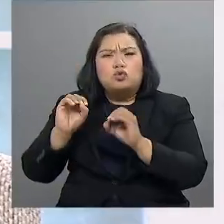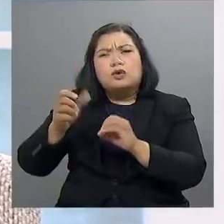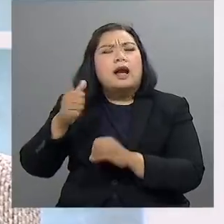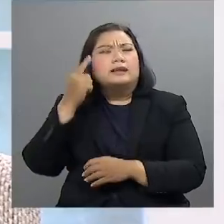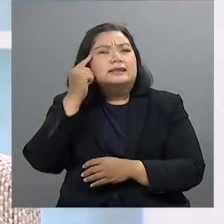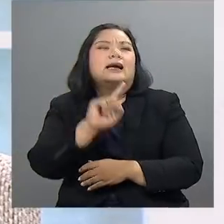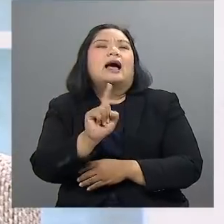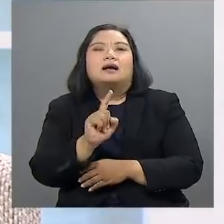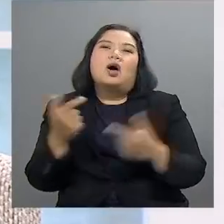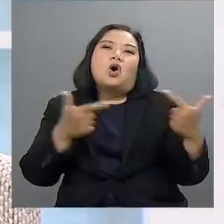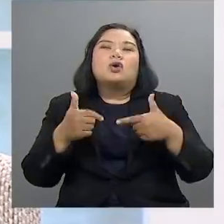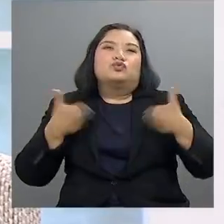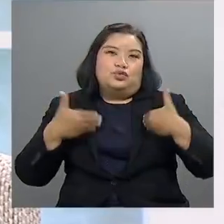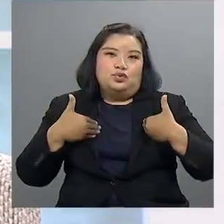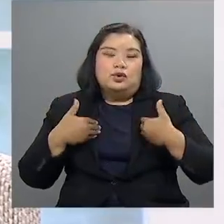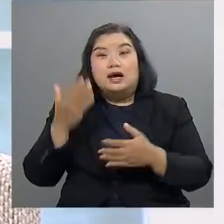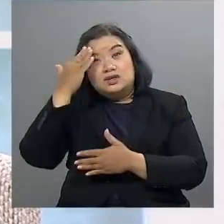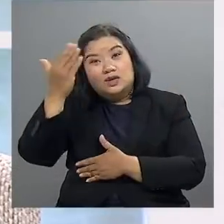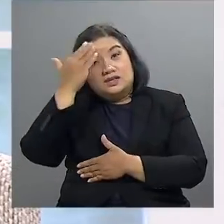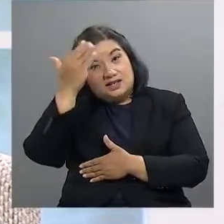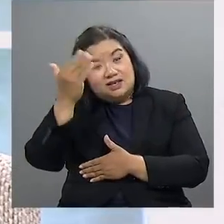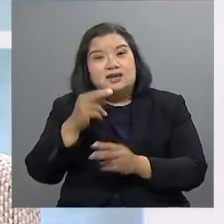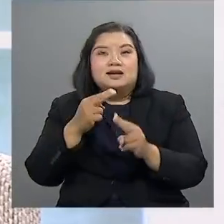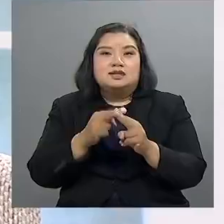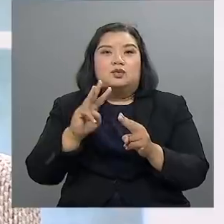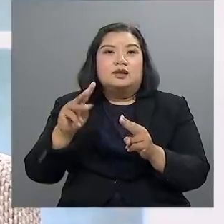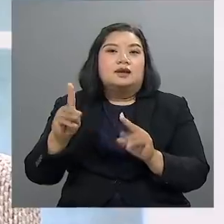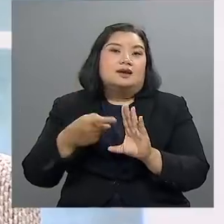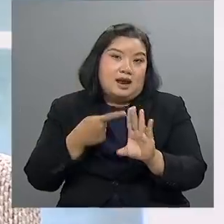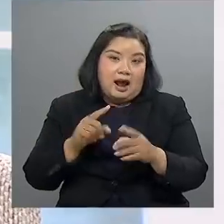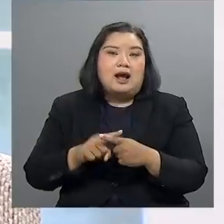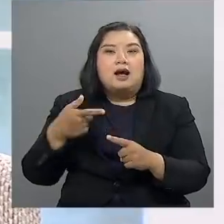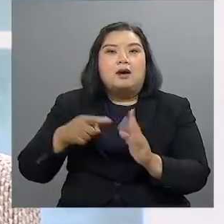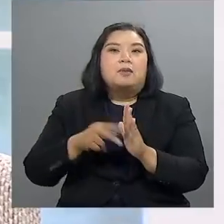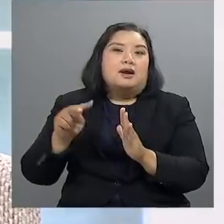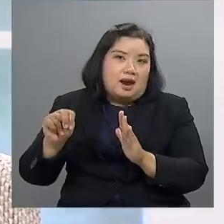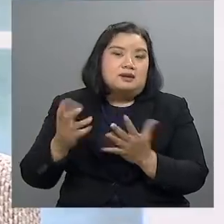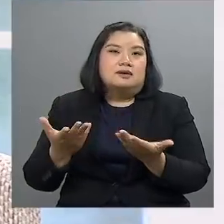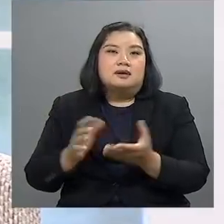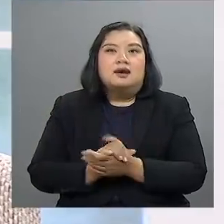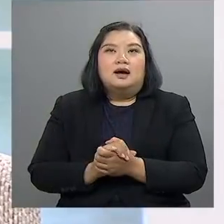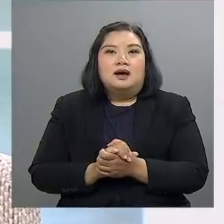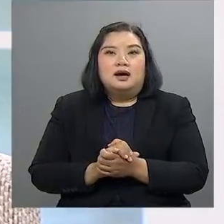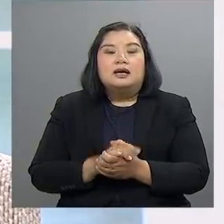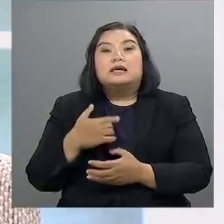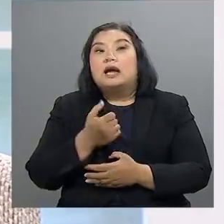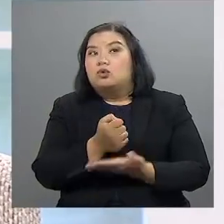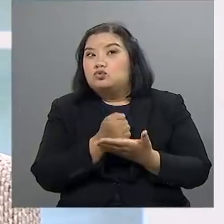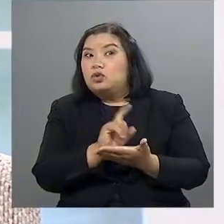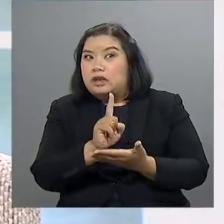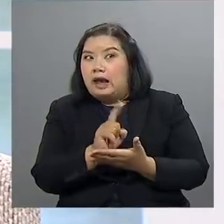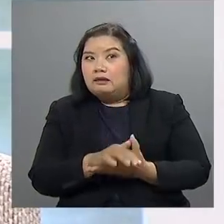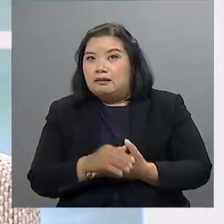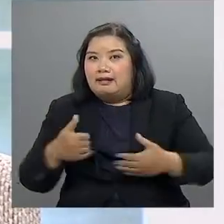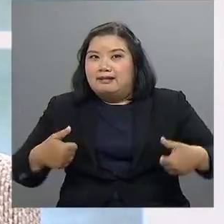กท่านที่ทักทายกันมานะครับสวัสดีคุณวนิดาคุณนาถปนันคุณยีโกะนะฮะบอกว่าเดี๋ยวช่วยคุณท็อปจับไก่ด้วยวันนี้ปล่อยไก่หลายตัวนะสวั